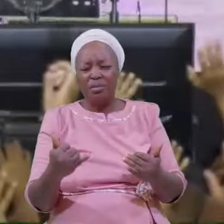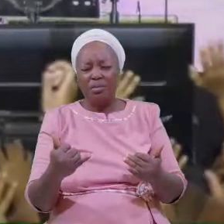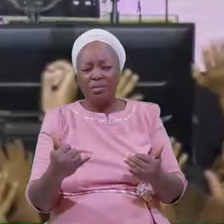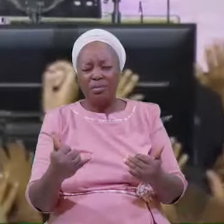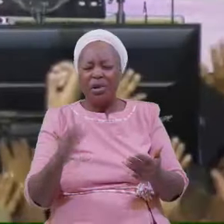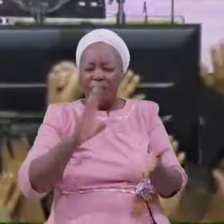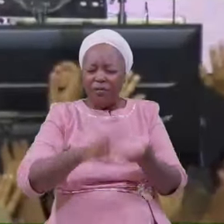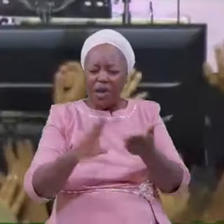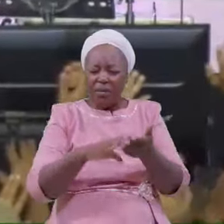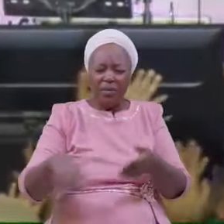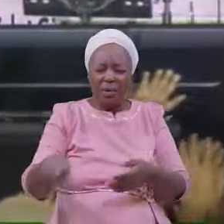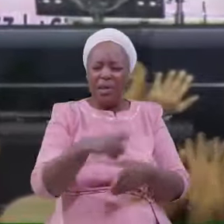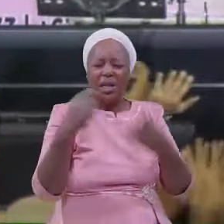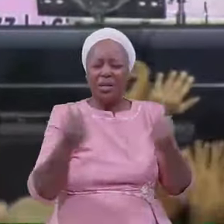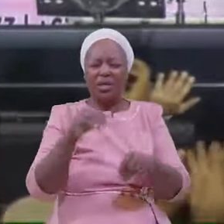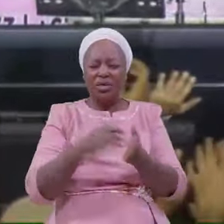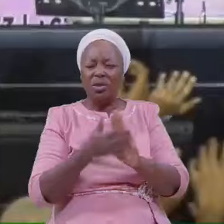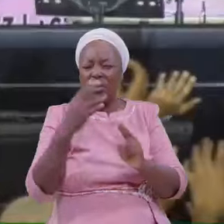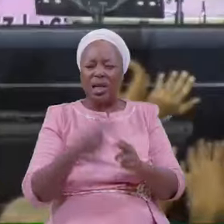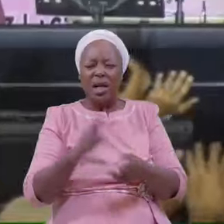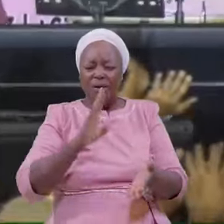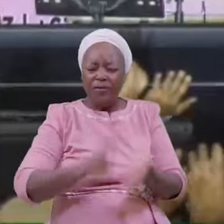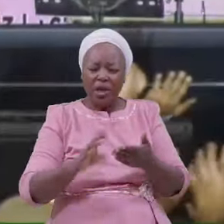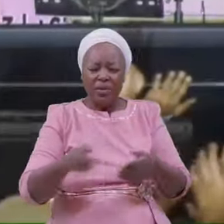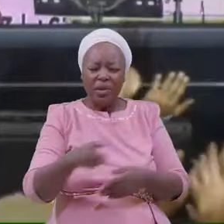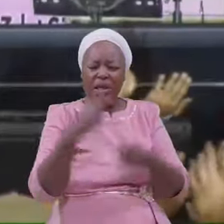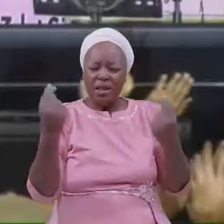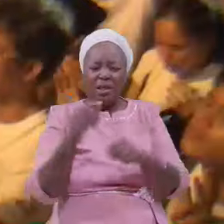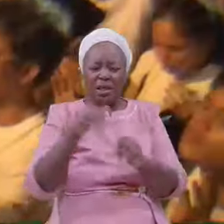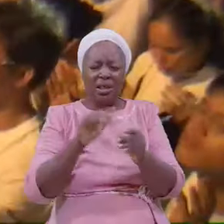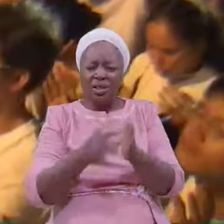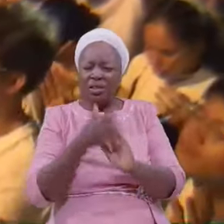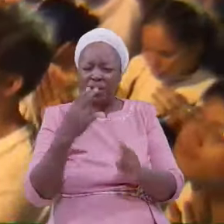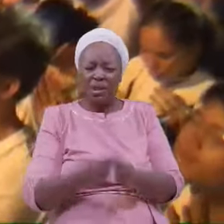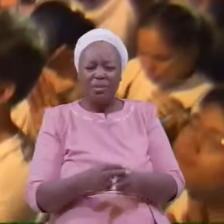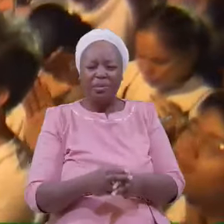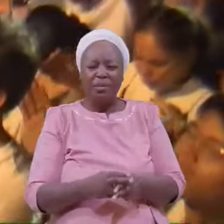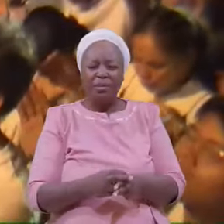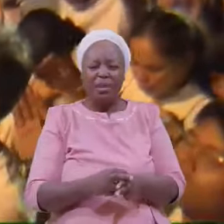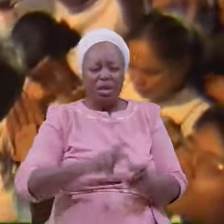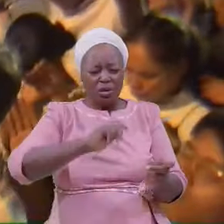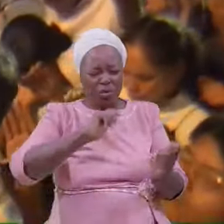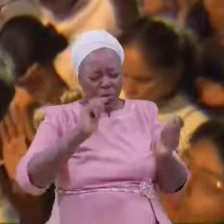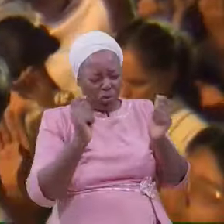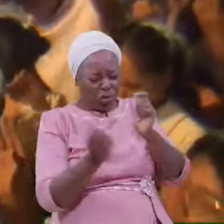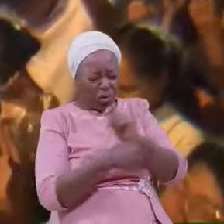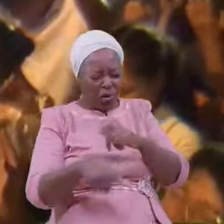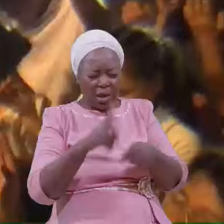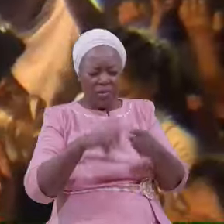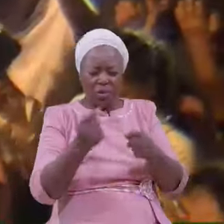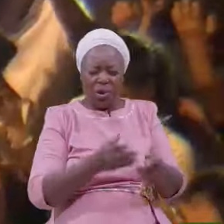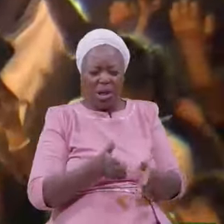iyong kaligtasan. Forgive their sin. Patawarin mo ang lahat ng kasalanan. Turn them to the right side of